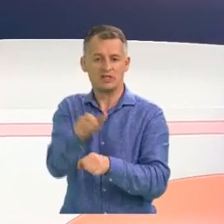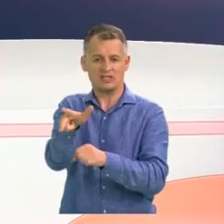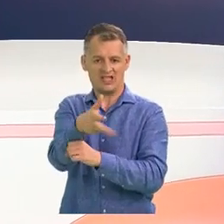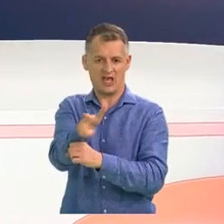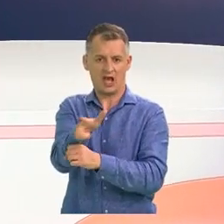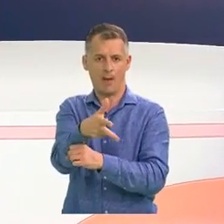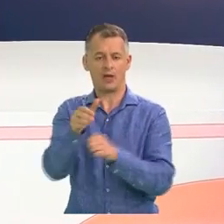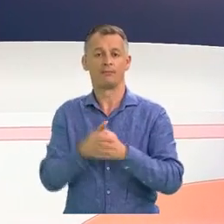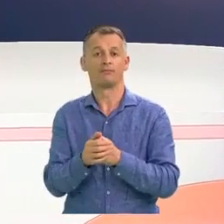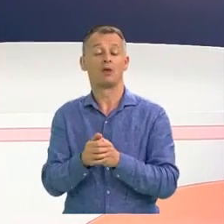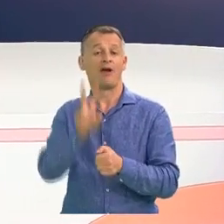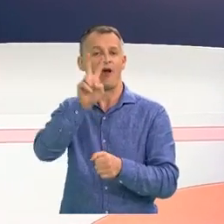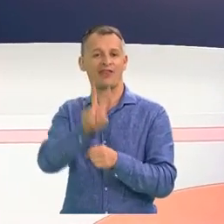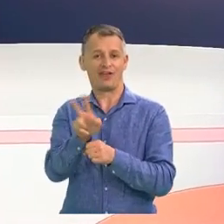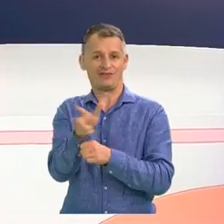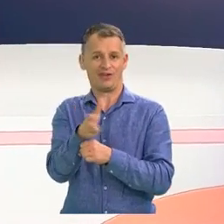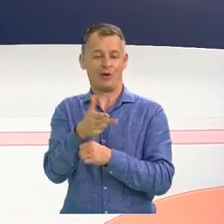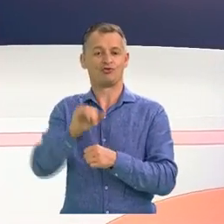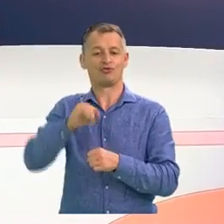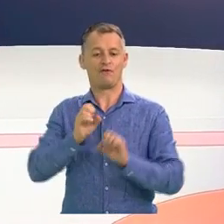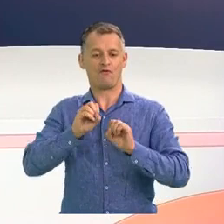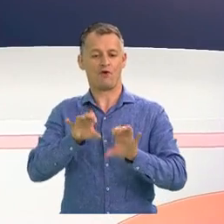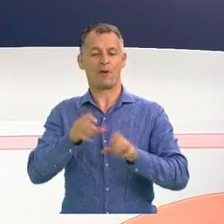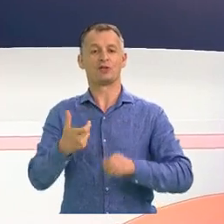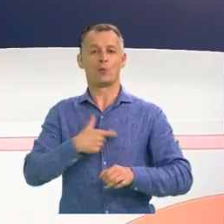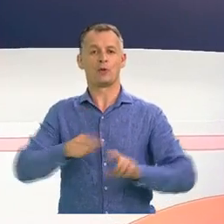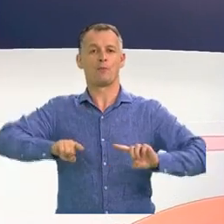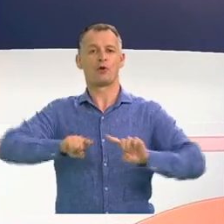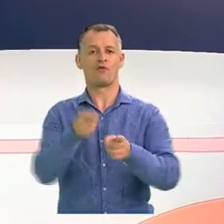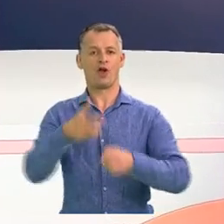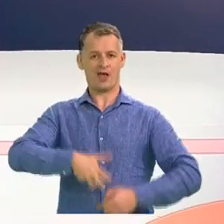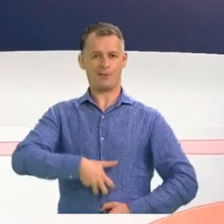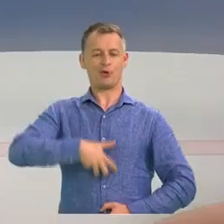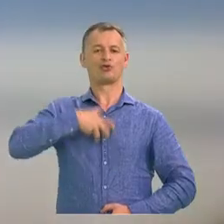camerele de supraveghere. Vă avertizez că urmează imagini și detalii care vă pot afecta emoțional.